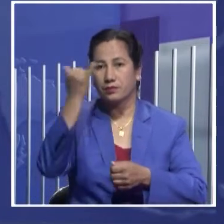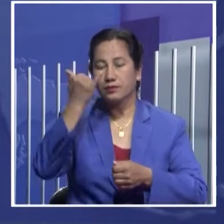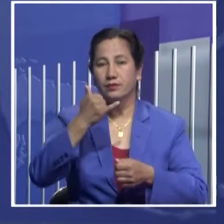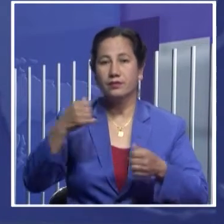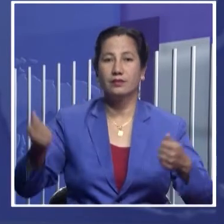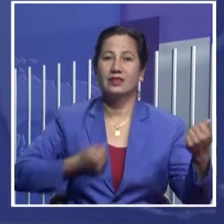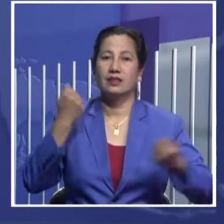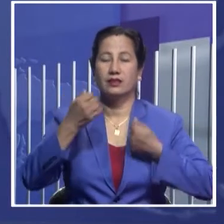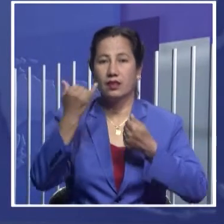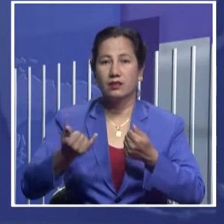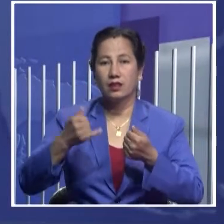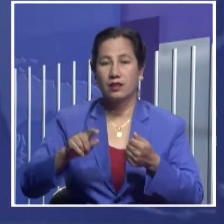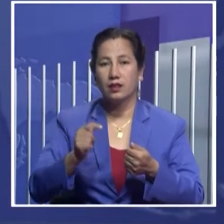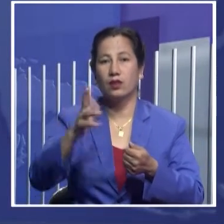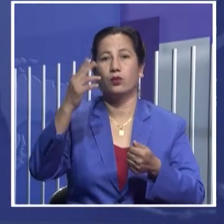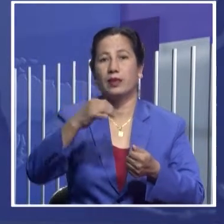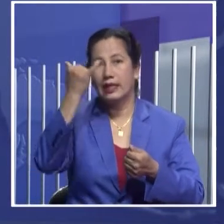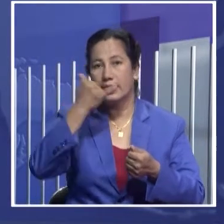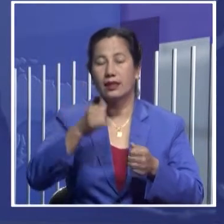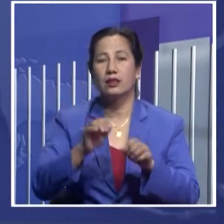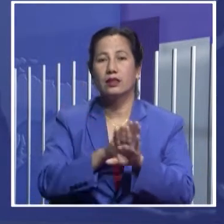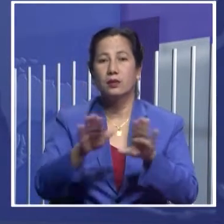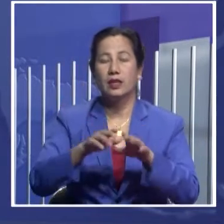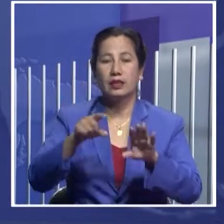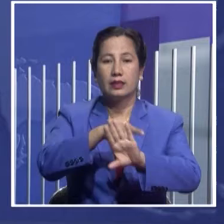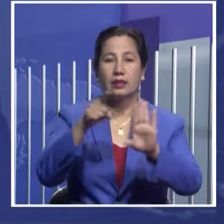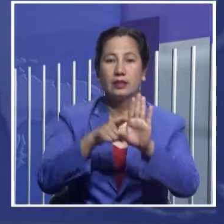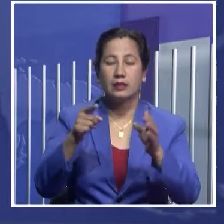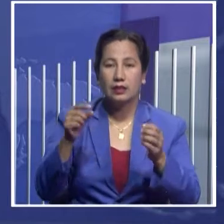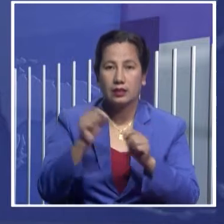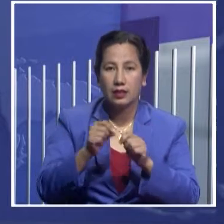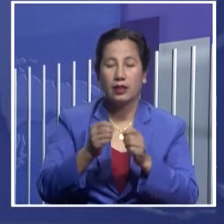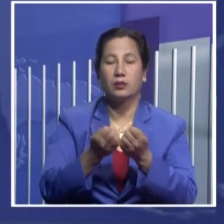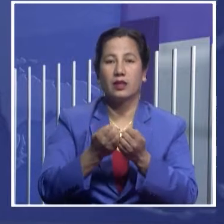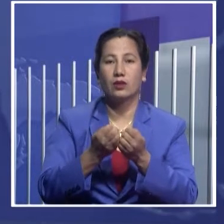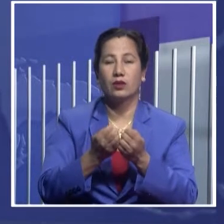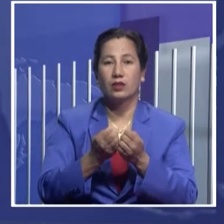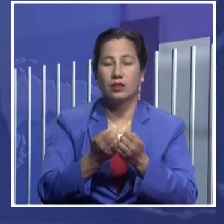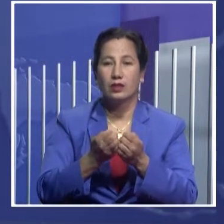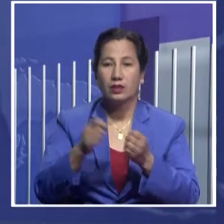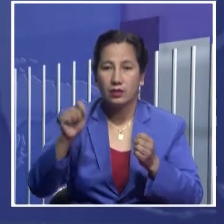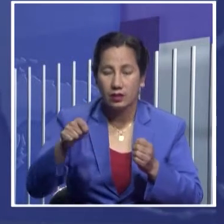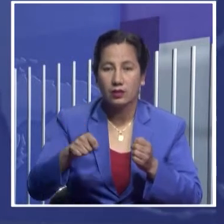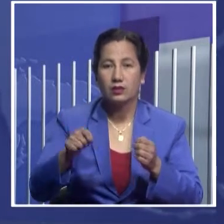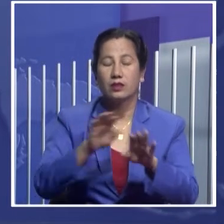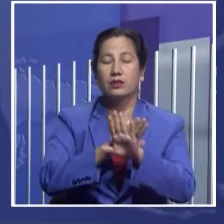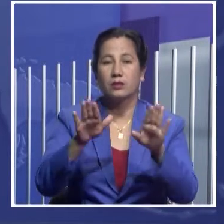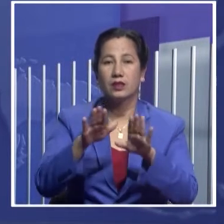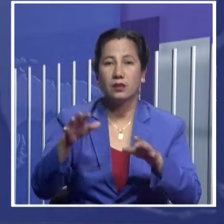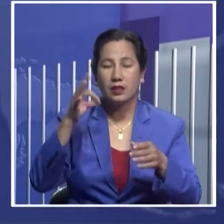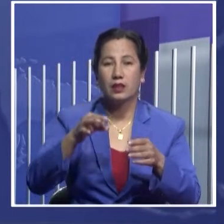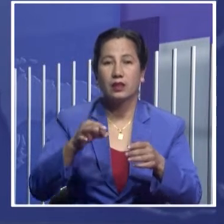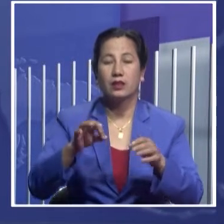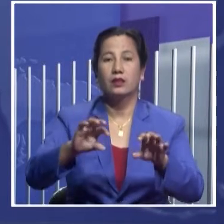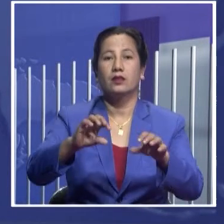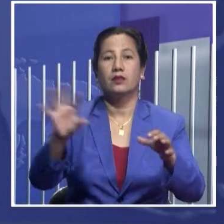गर्ने उद्देश्यले लुम्बिनी प्रदेश सरकारले लैङ्गिक समानता नीति तयार पारेको छ। लैङ्गिक न्याय र समानतामा आधारित समतामूलक र